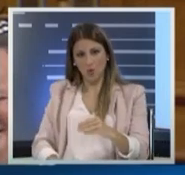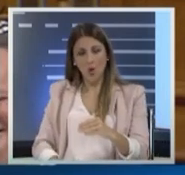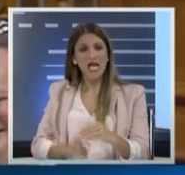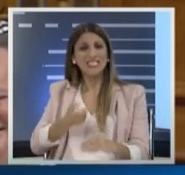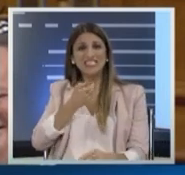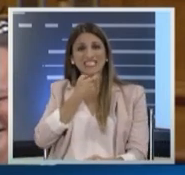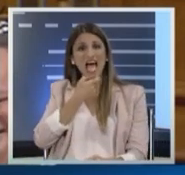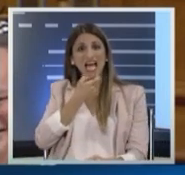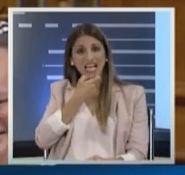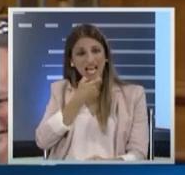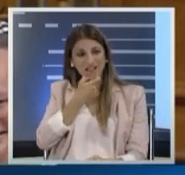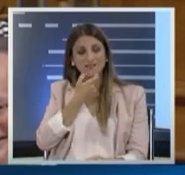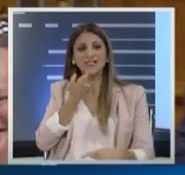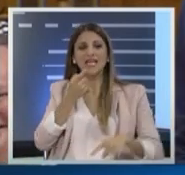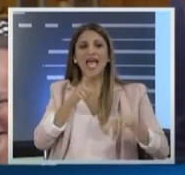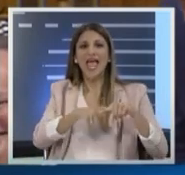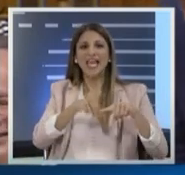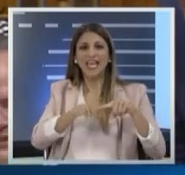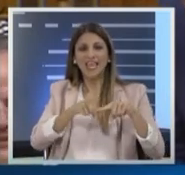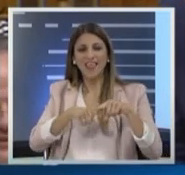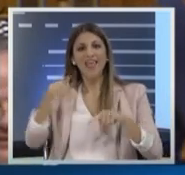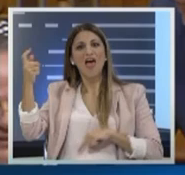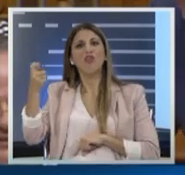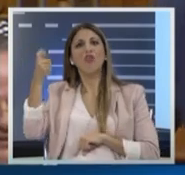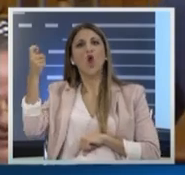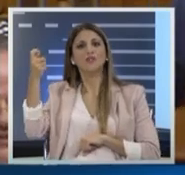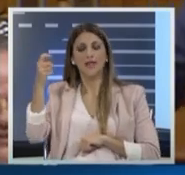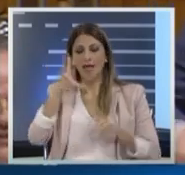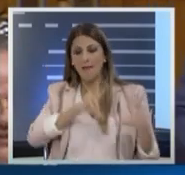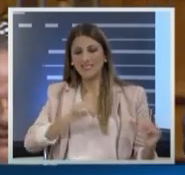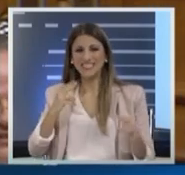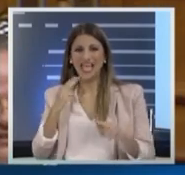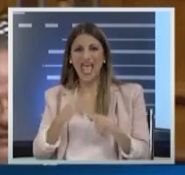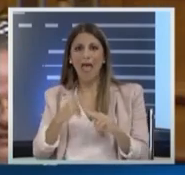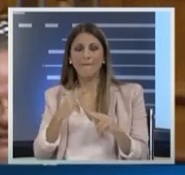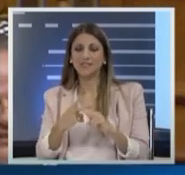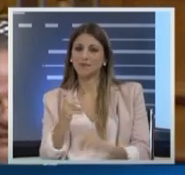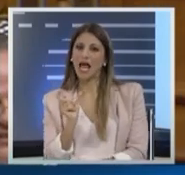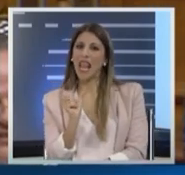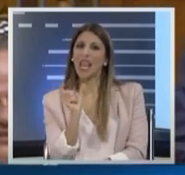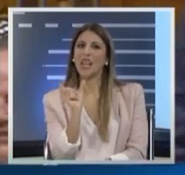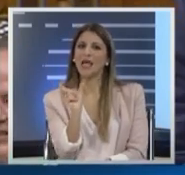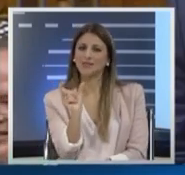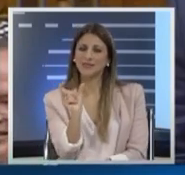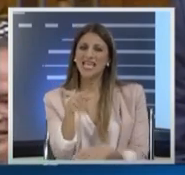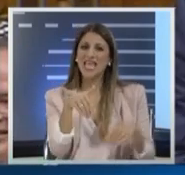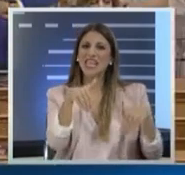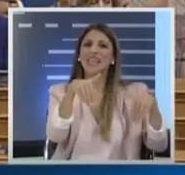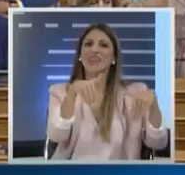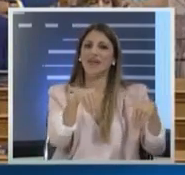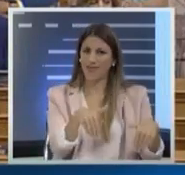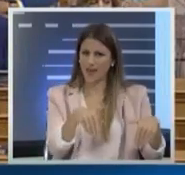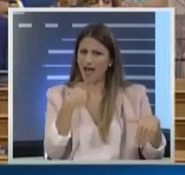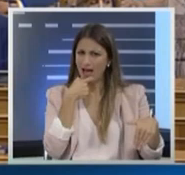Τι σημαίνει αυτό? Σημαίνει ότι στην επίσημη ορολογία ο όρος της ηθαγένειας,